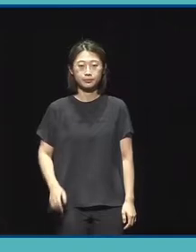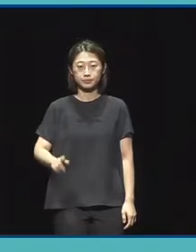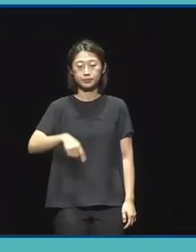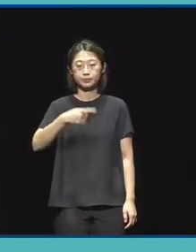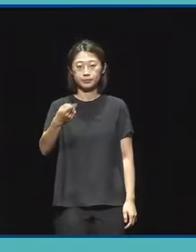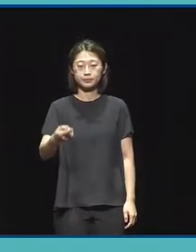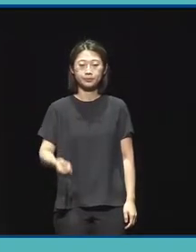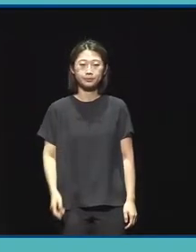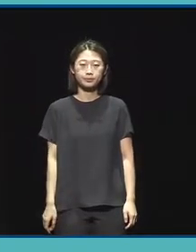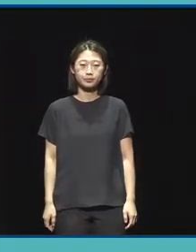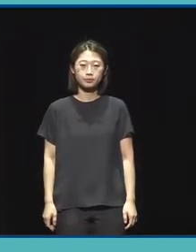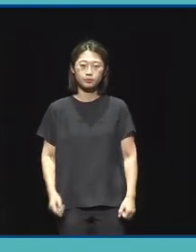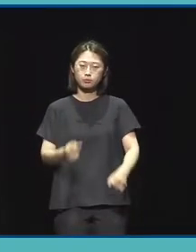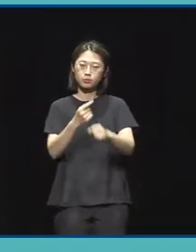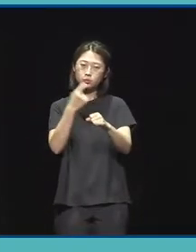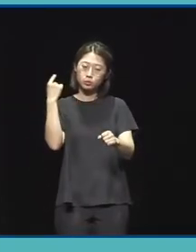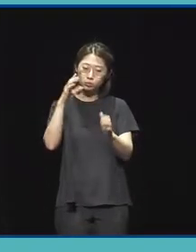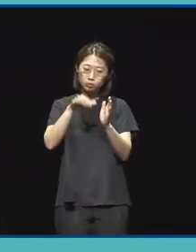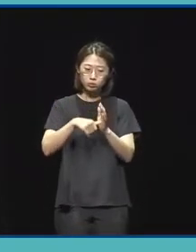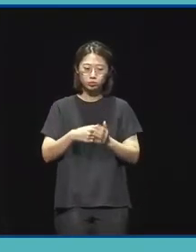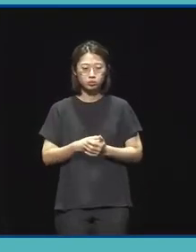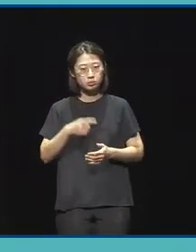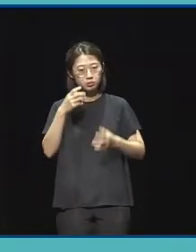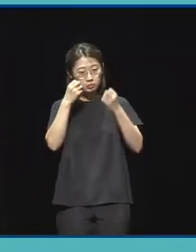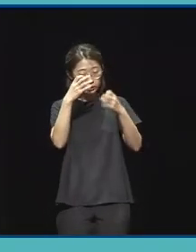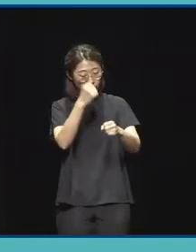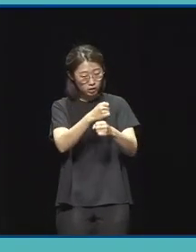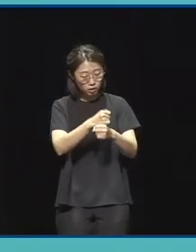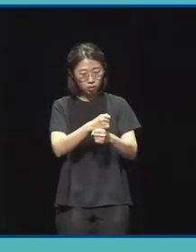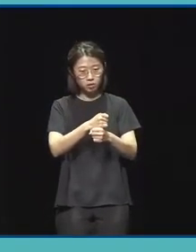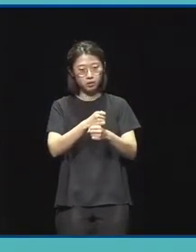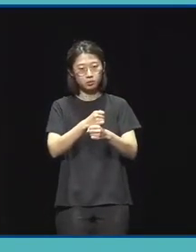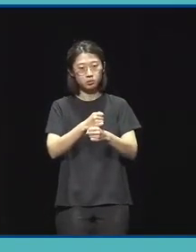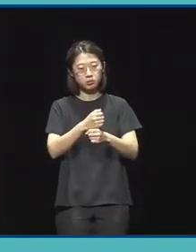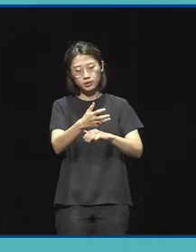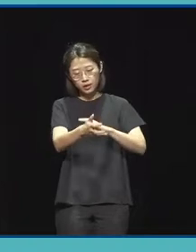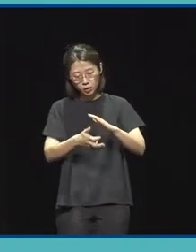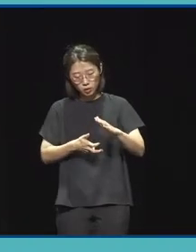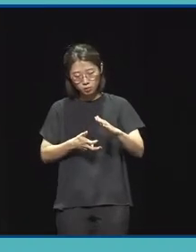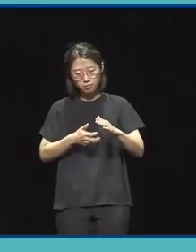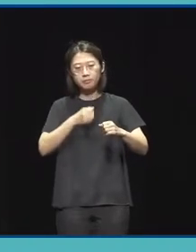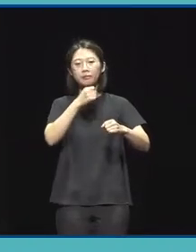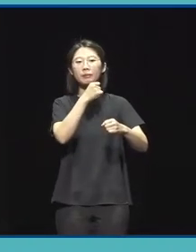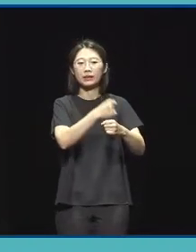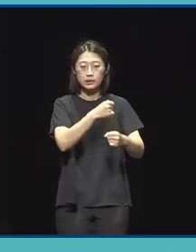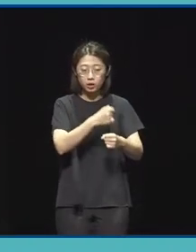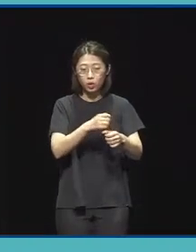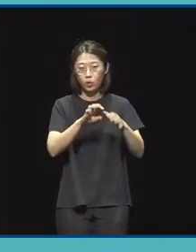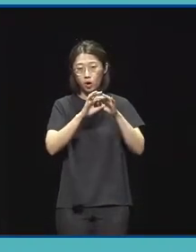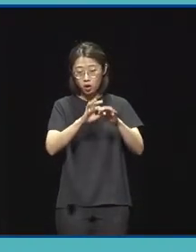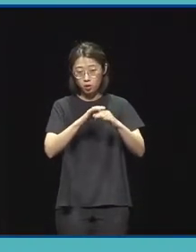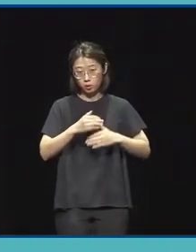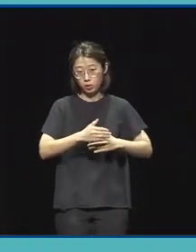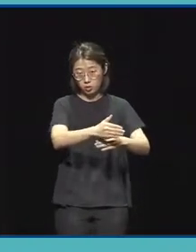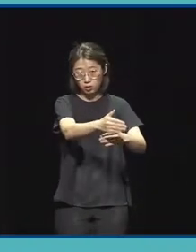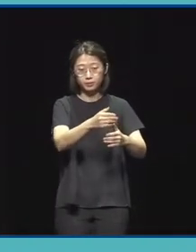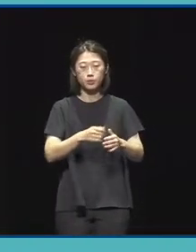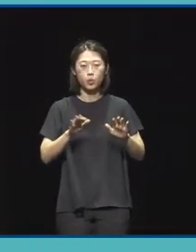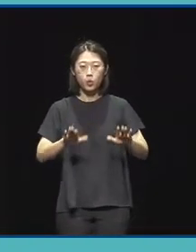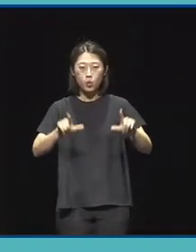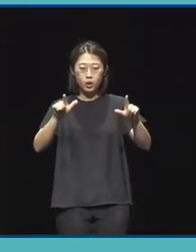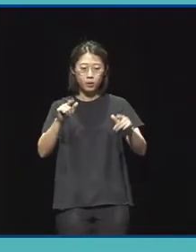다음입니다 작년까지 창작 실험 활동 지원사업 사전 제작 활동 지원사업으로 구성되어 있던 사업들이